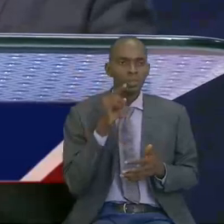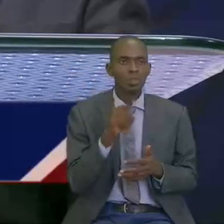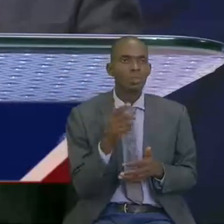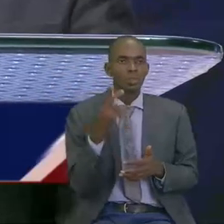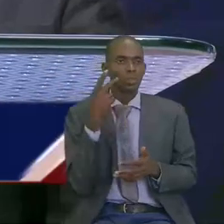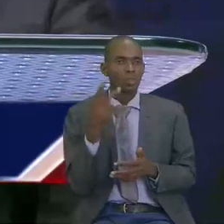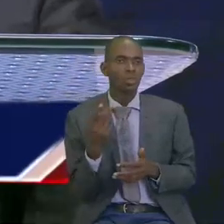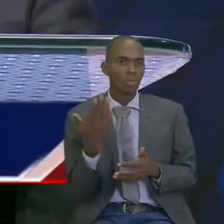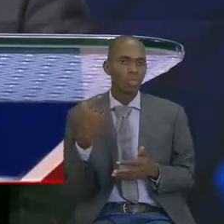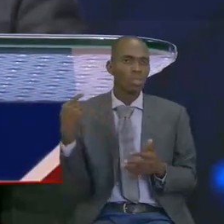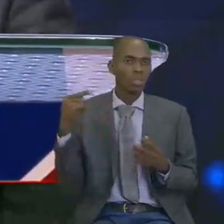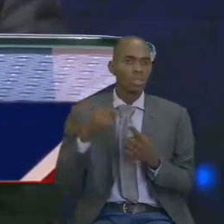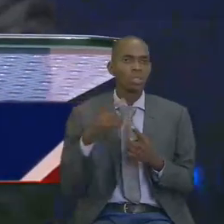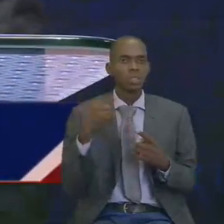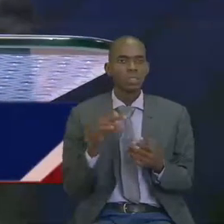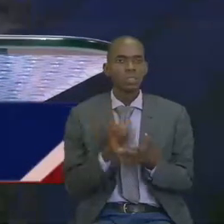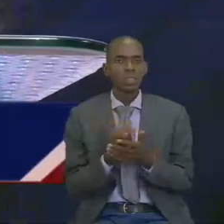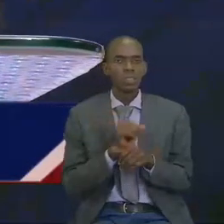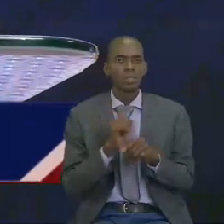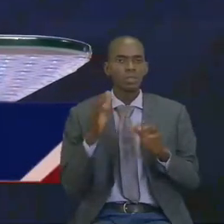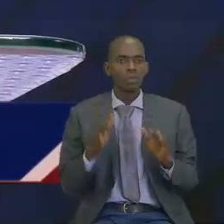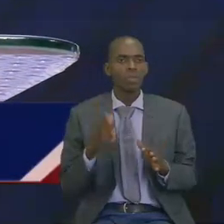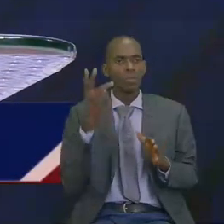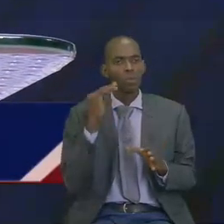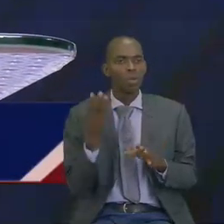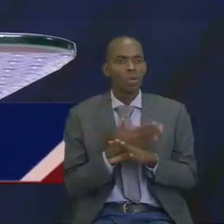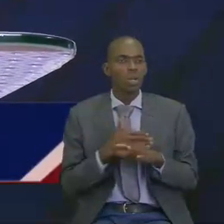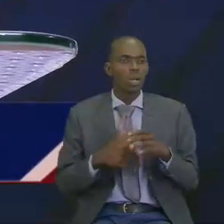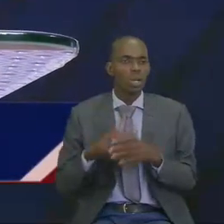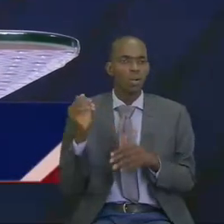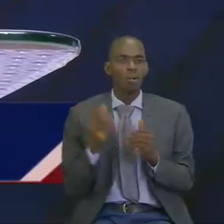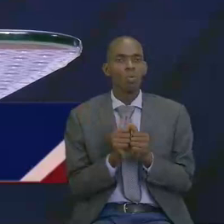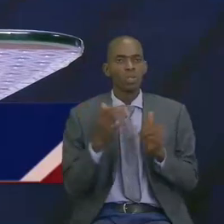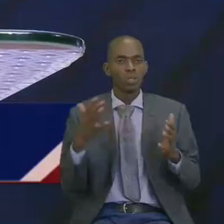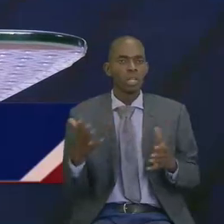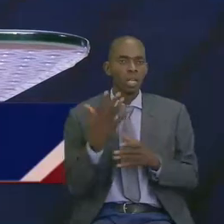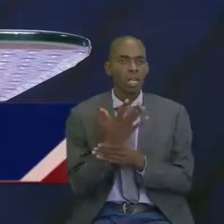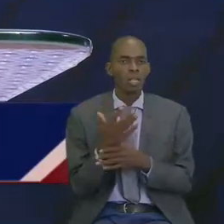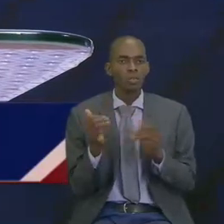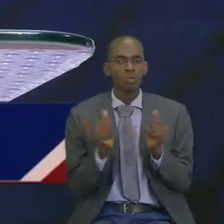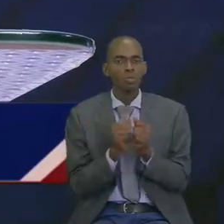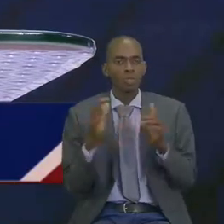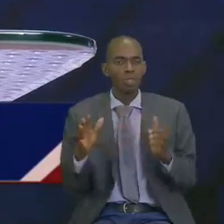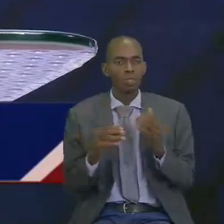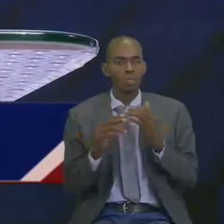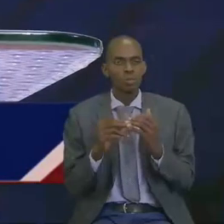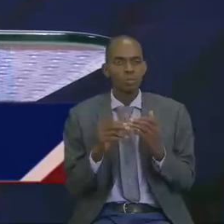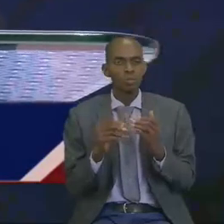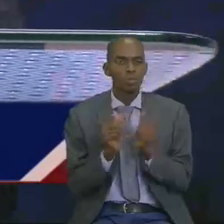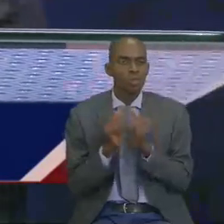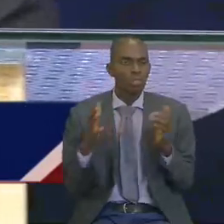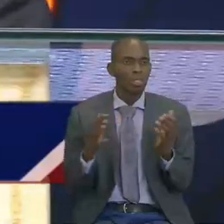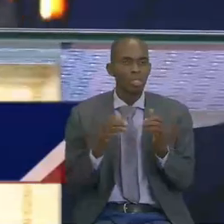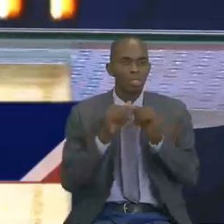verset 34. Tu regardais lorsqu'une pierre se détachait sans le secours d'aucune